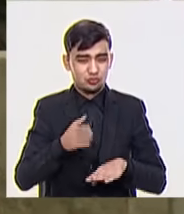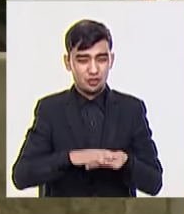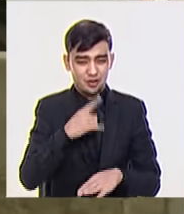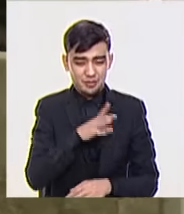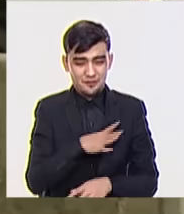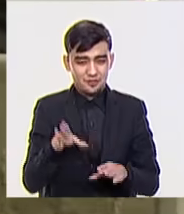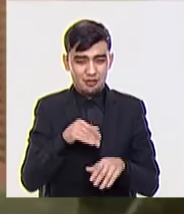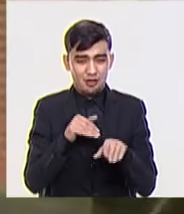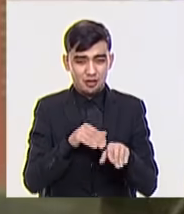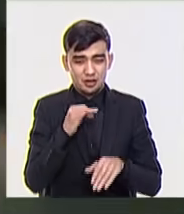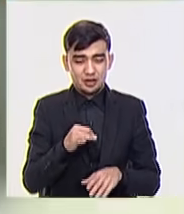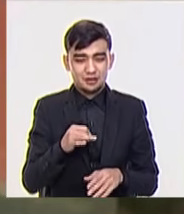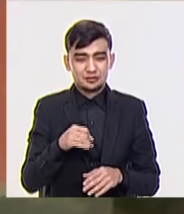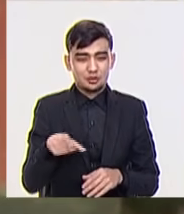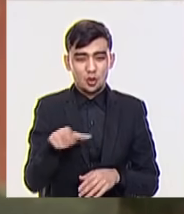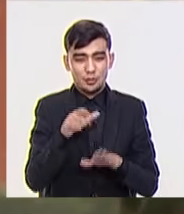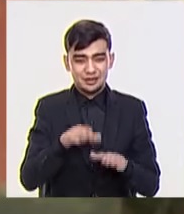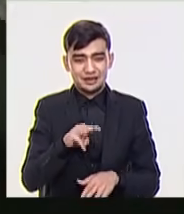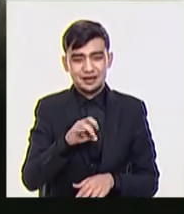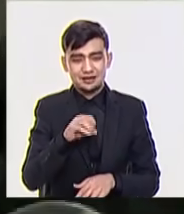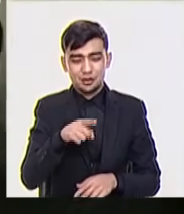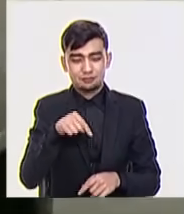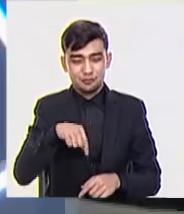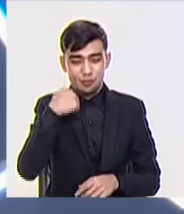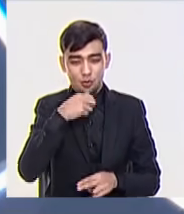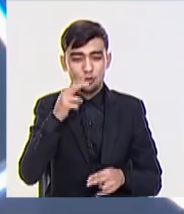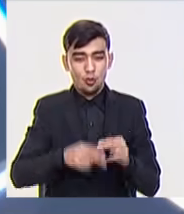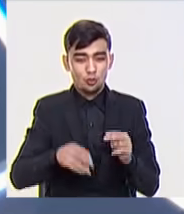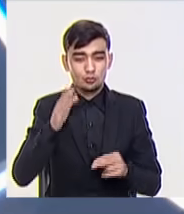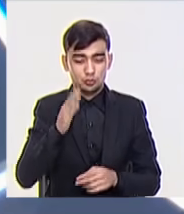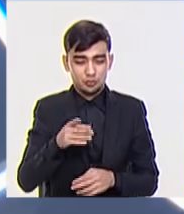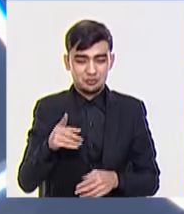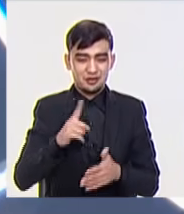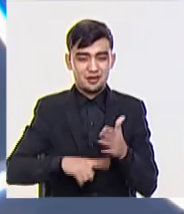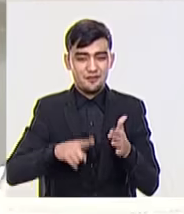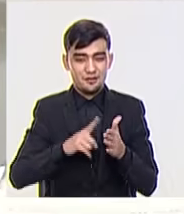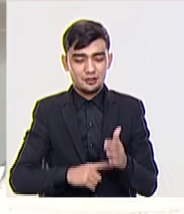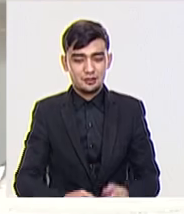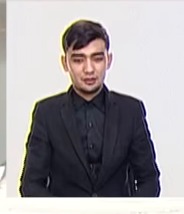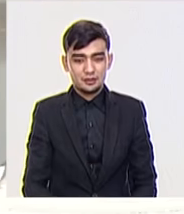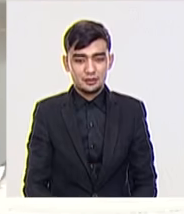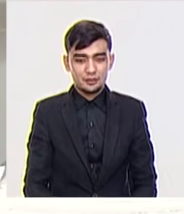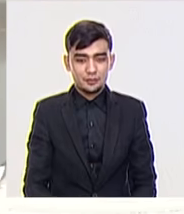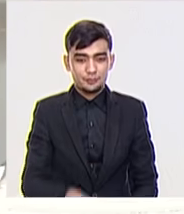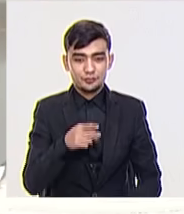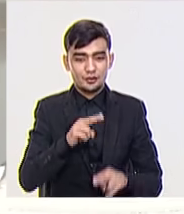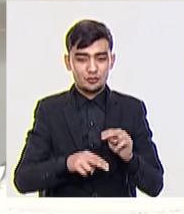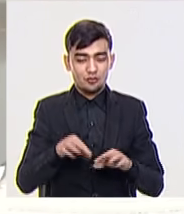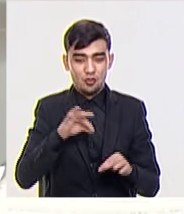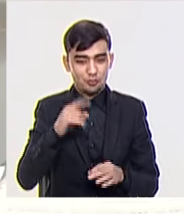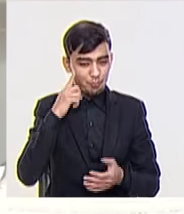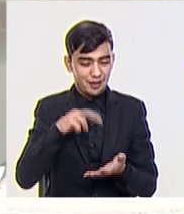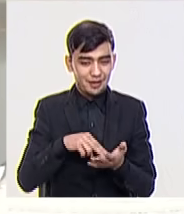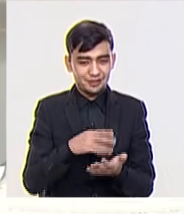жүргізушілер 10 жолақты транзиттік тас жол биыл бітеді дегенге сенбейтіндерін жеткізді. В этом году. Қазір құрылыс нысанын